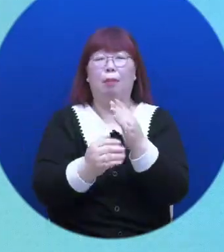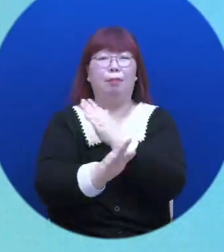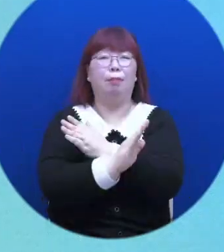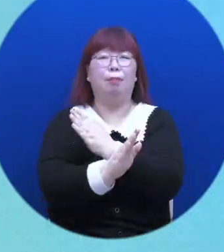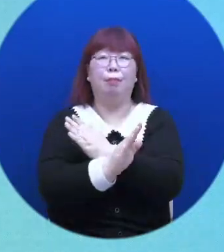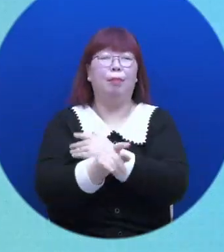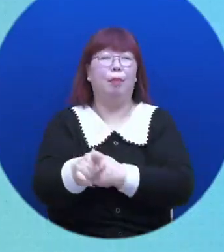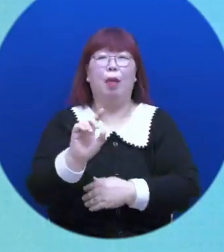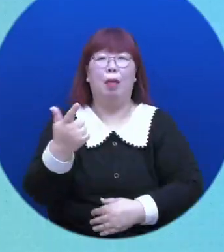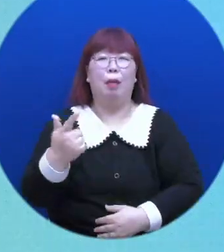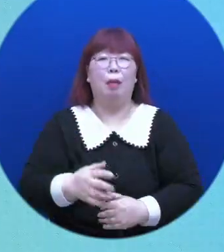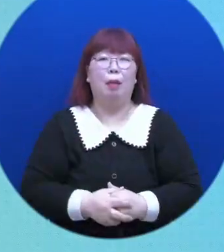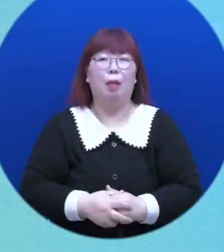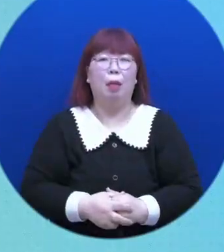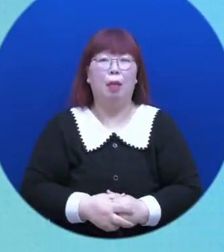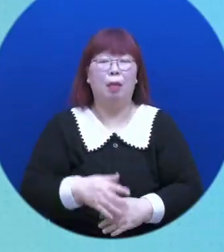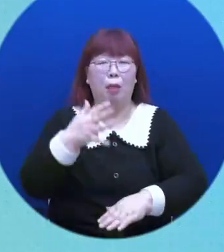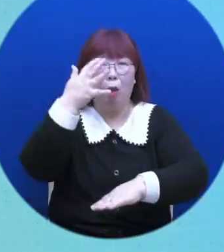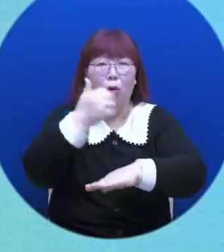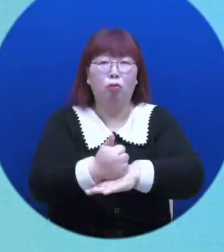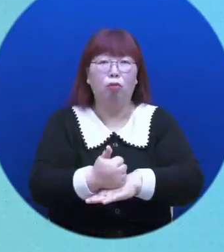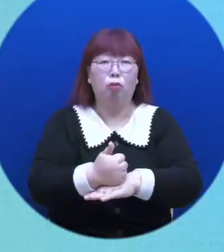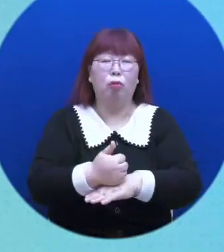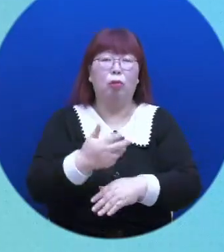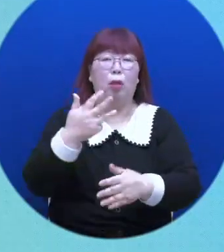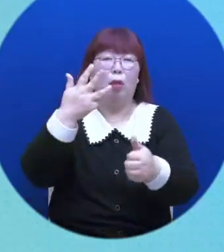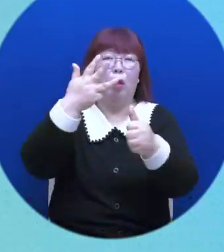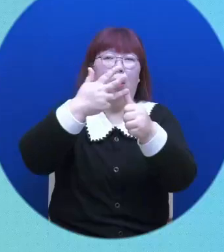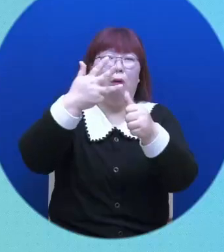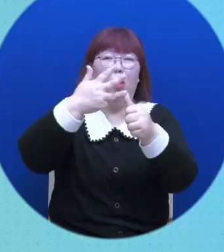주잖아요. 그리하여 여덟 번째